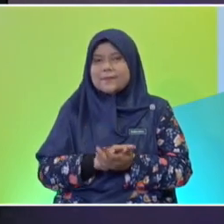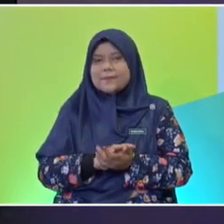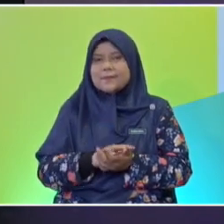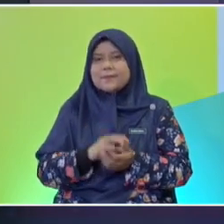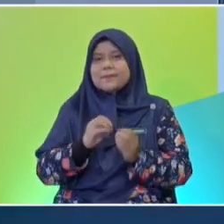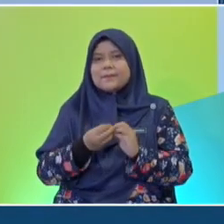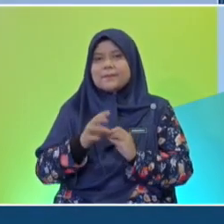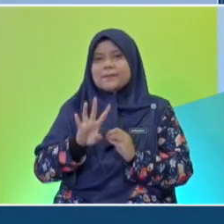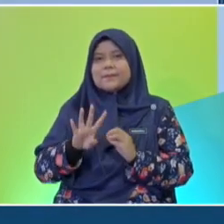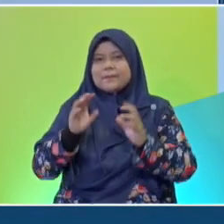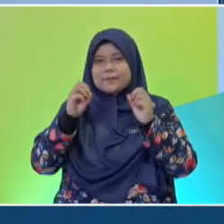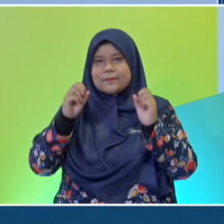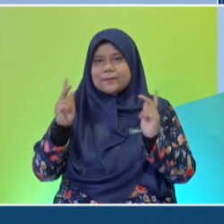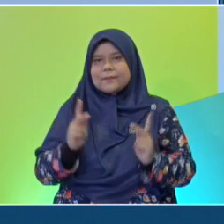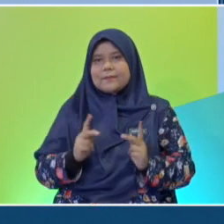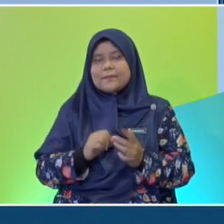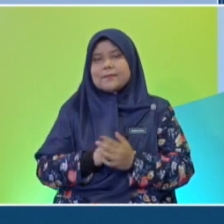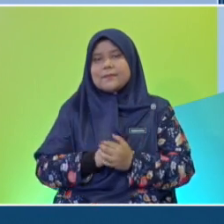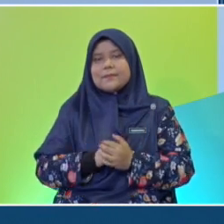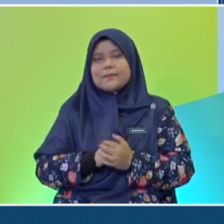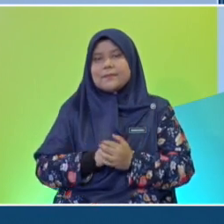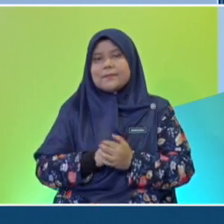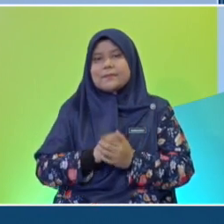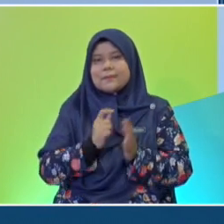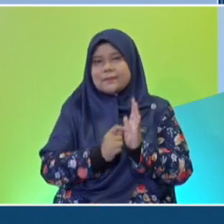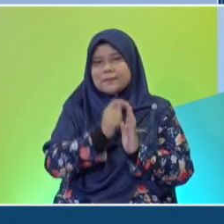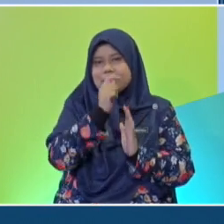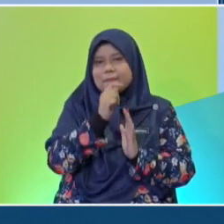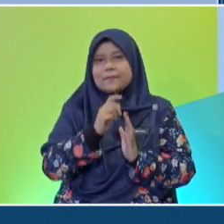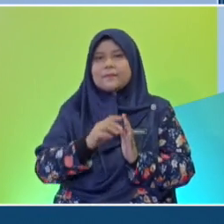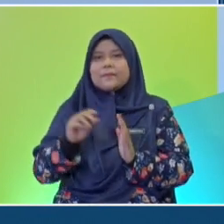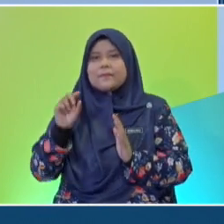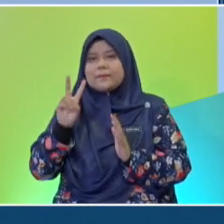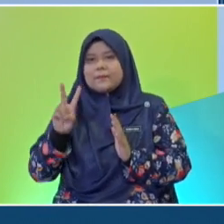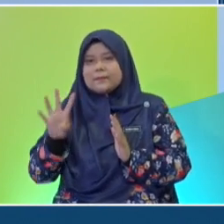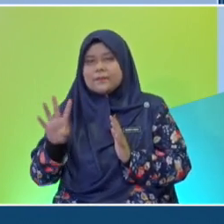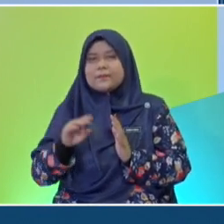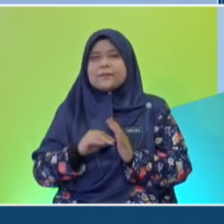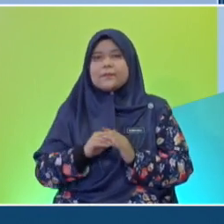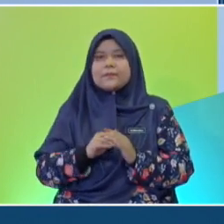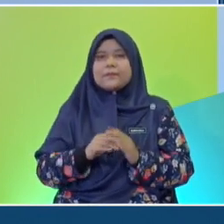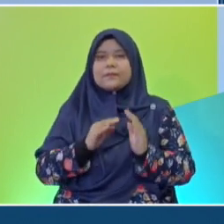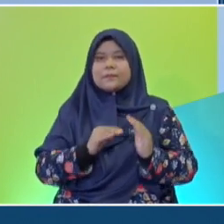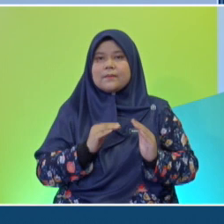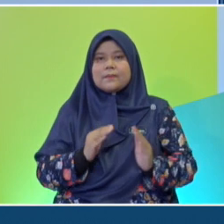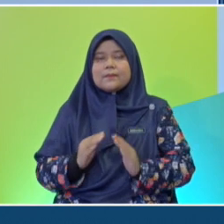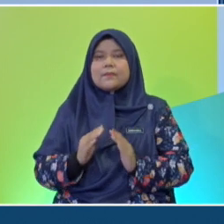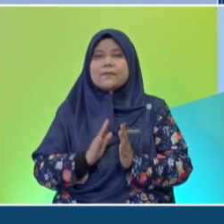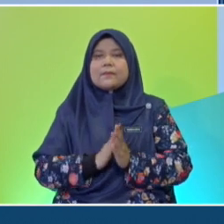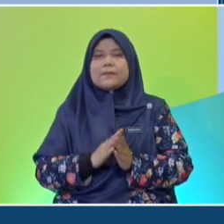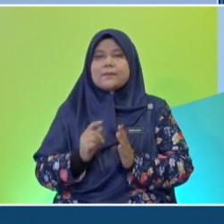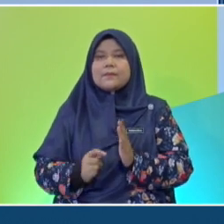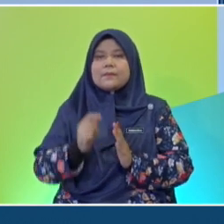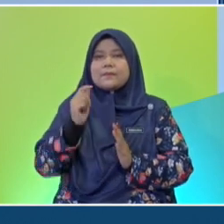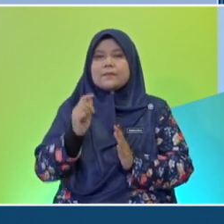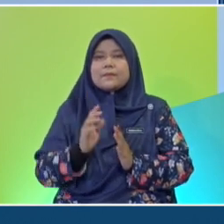4 blok kayu disusun menegak ialah 24 cm Oke menyusun 13 blok Kayu menegak